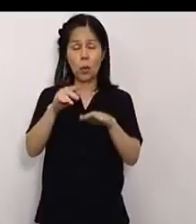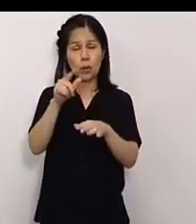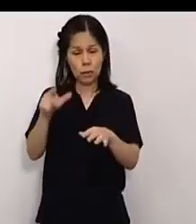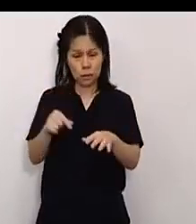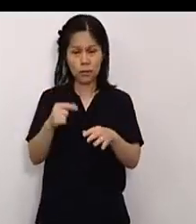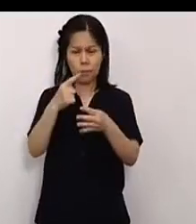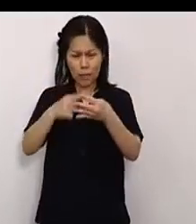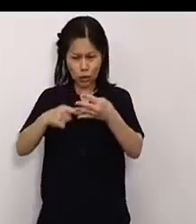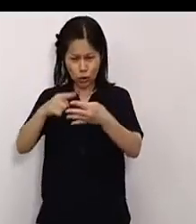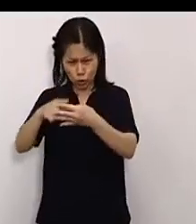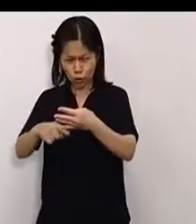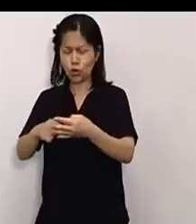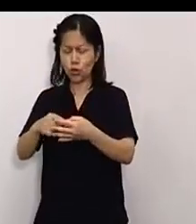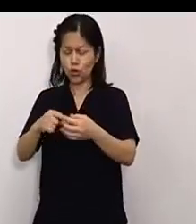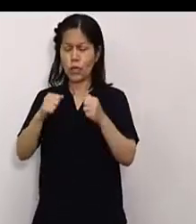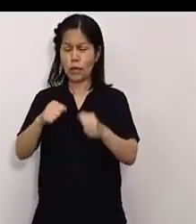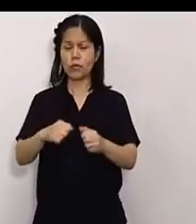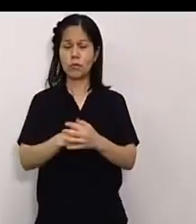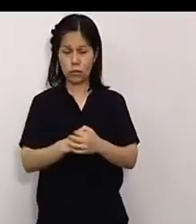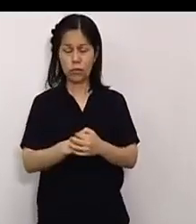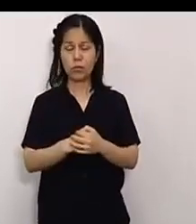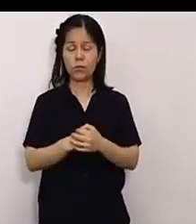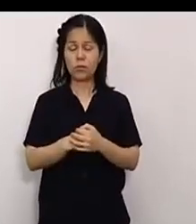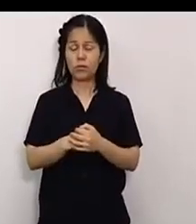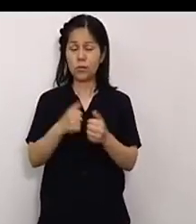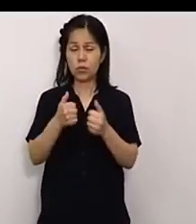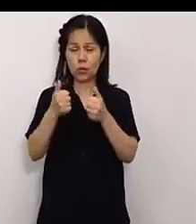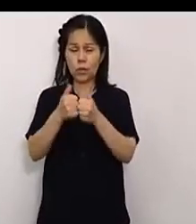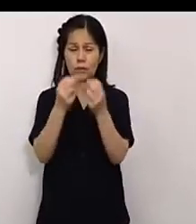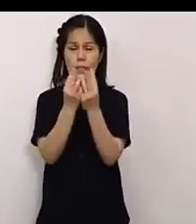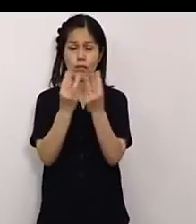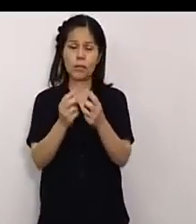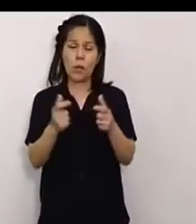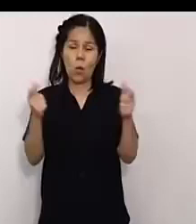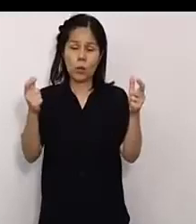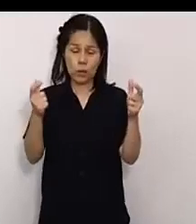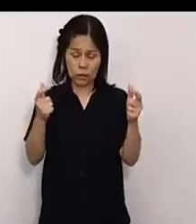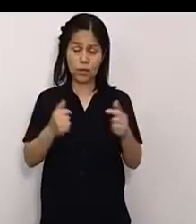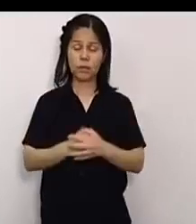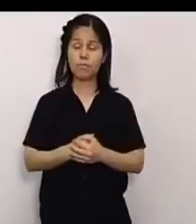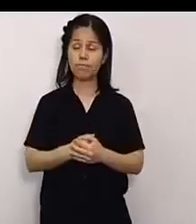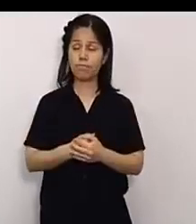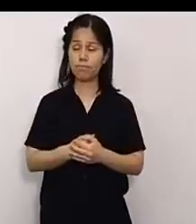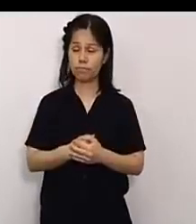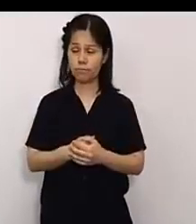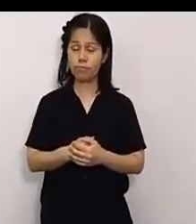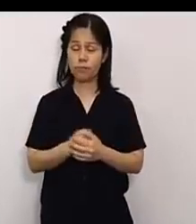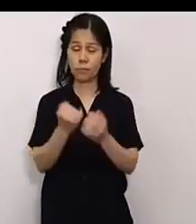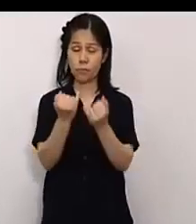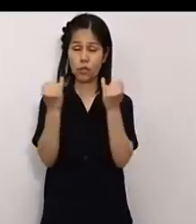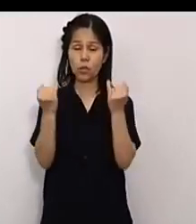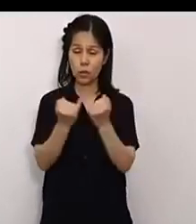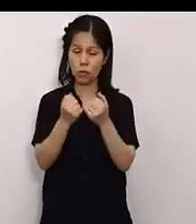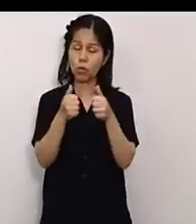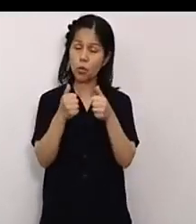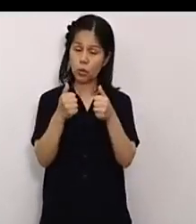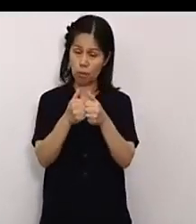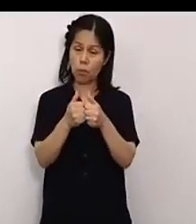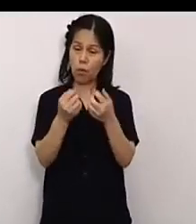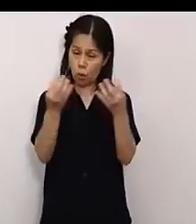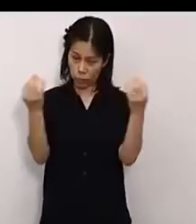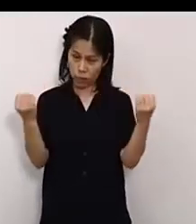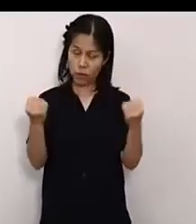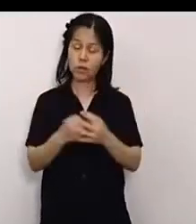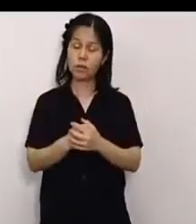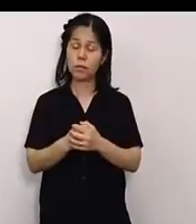ってます。そして相談すごく多いです。で女性の相談もとても多いです。